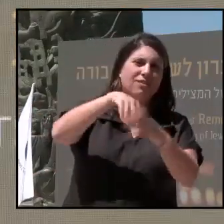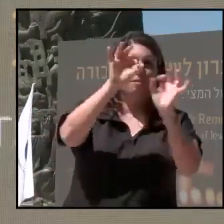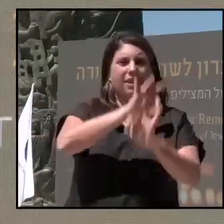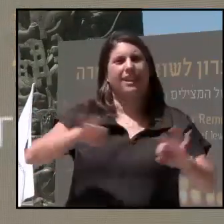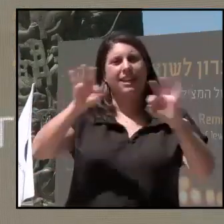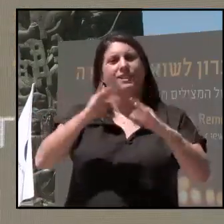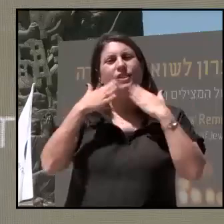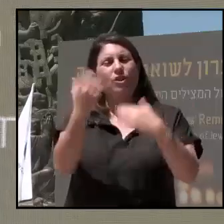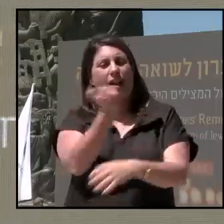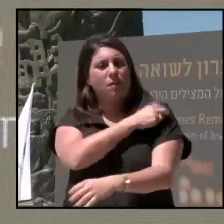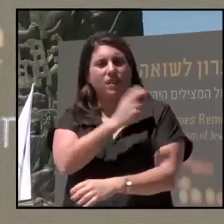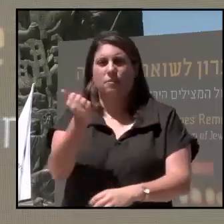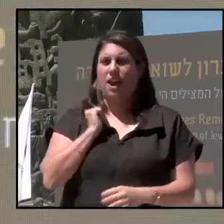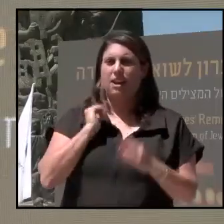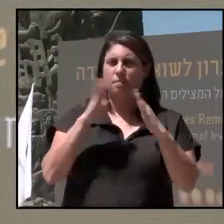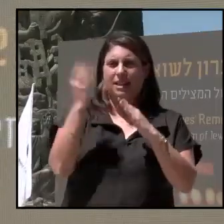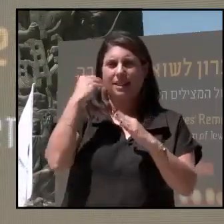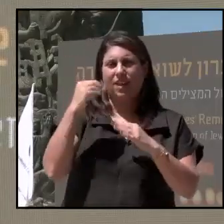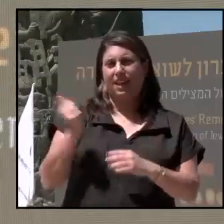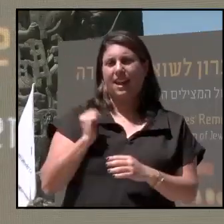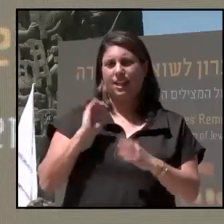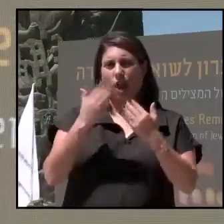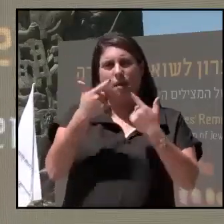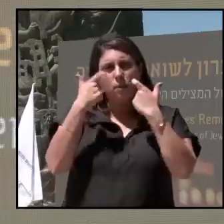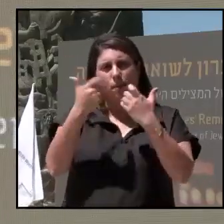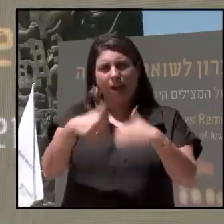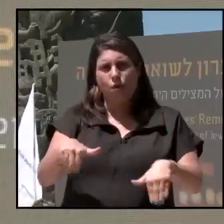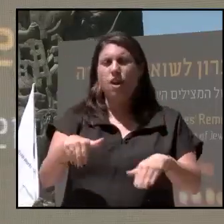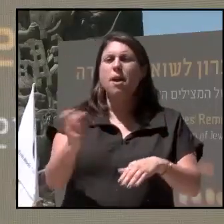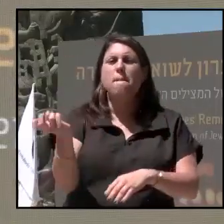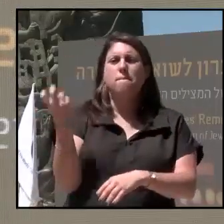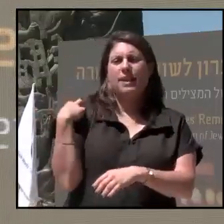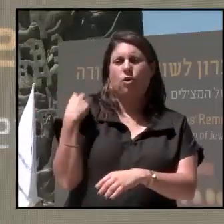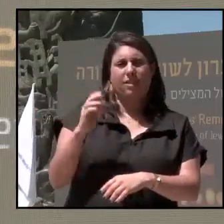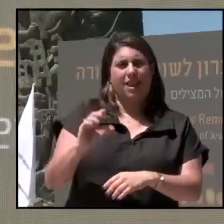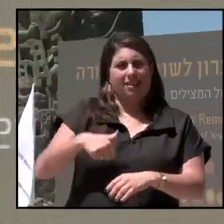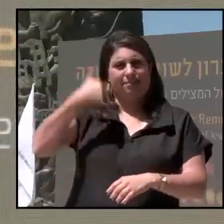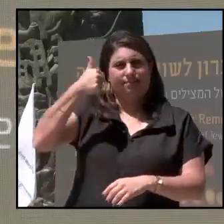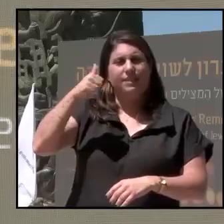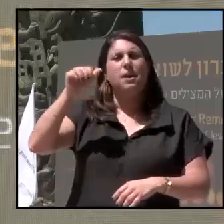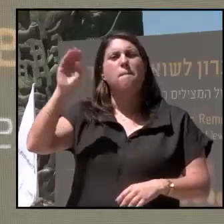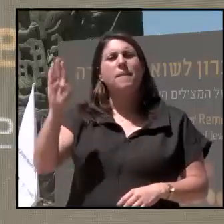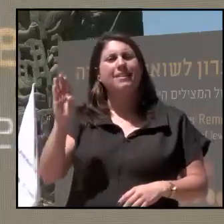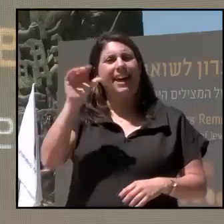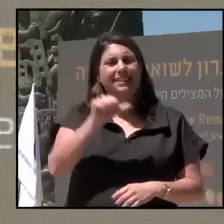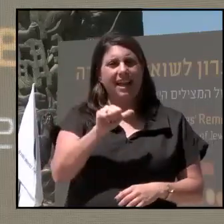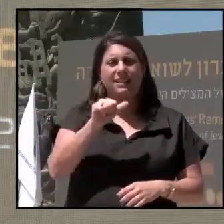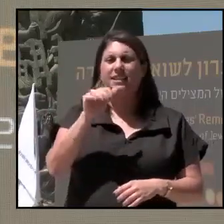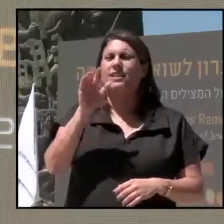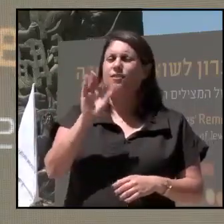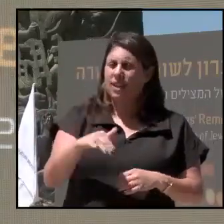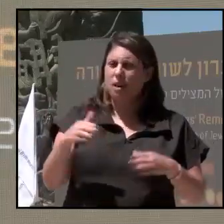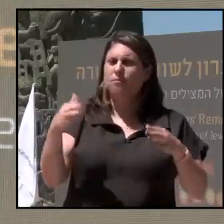בטקס, למפקדים ולחיילי בית ספר החילי של משמר הגבול, בפיקודו של רב סמל בכיר בדר הייתם, רס"ר גדוד